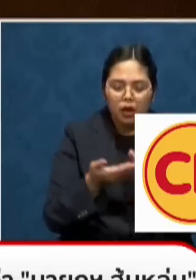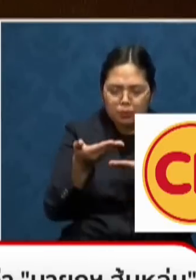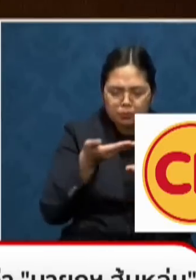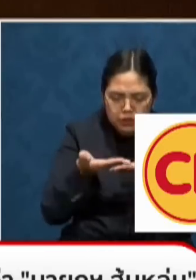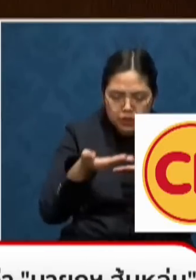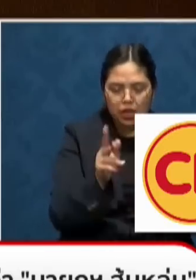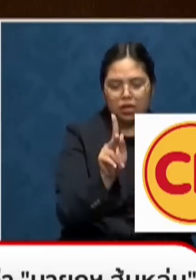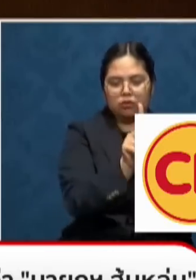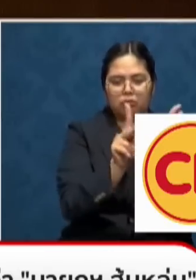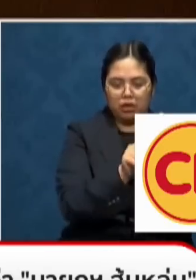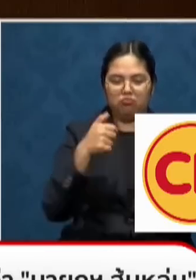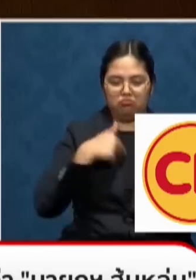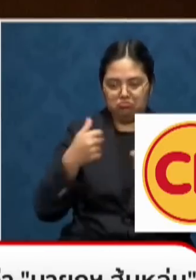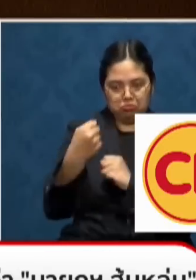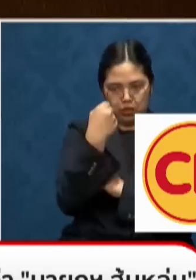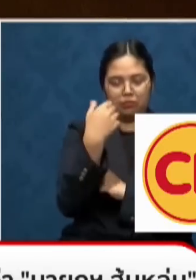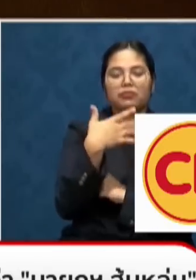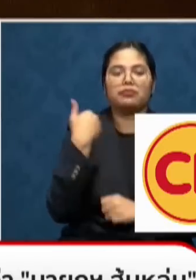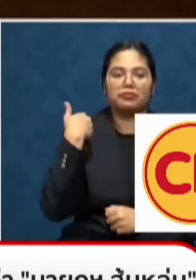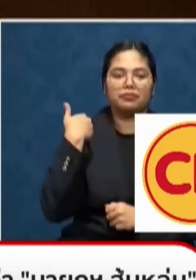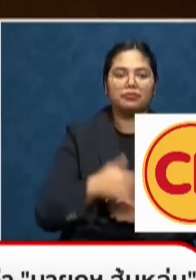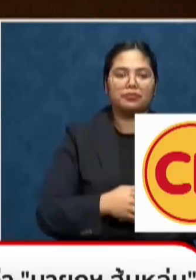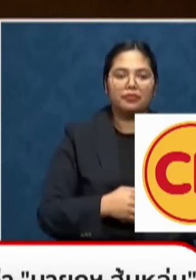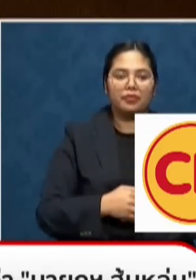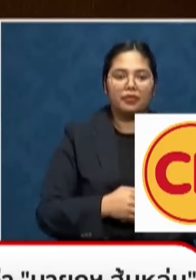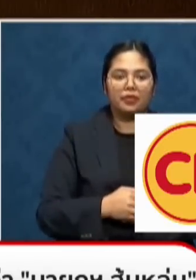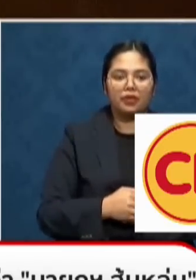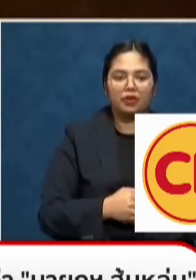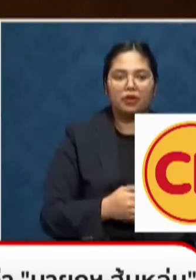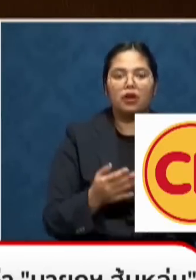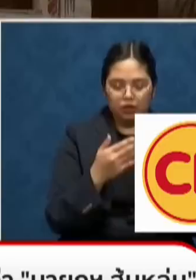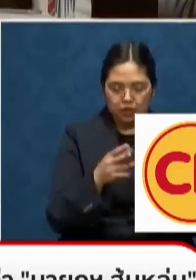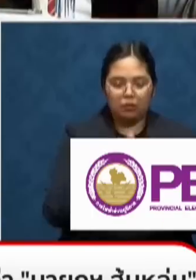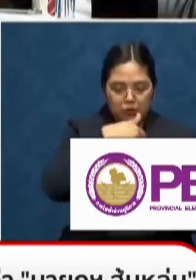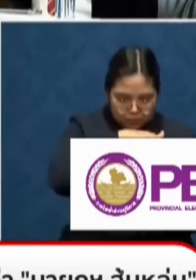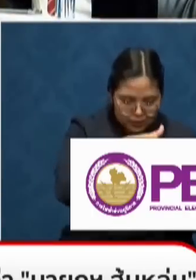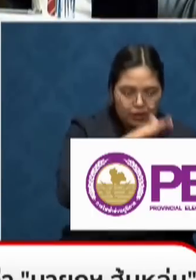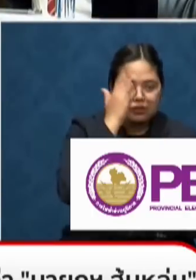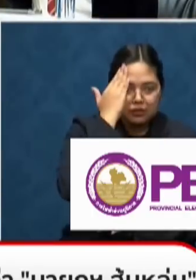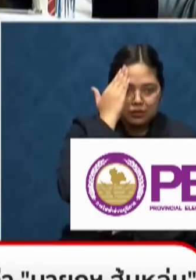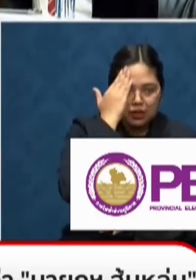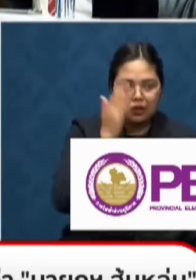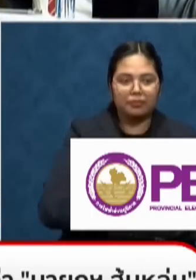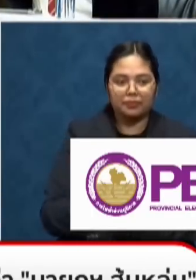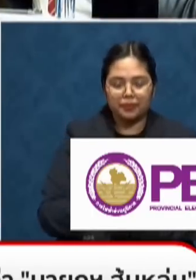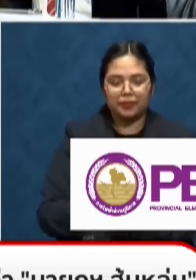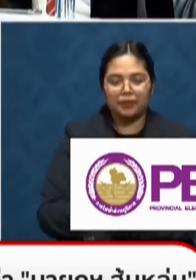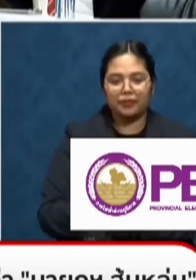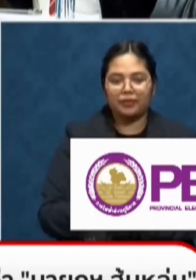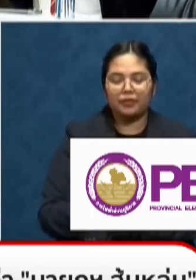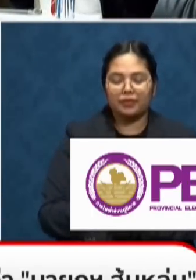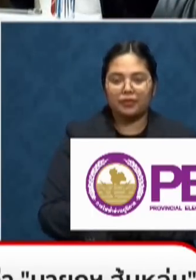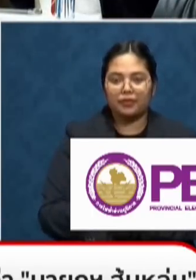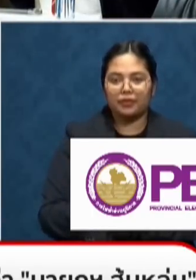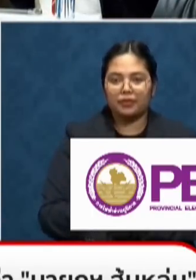นี่แหละค่ะคุณผู้ชมก็อย่างที่ได้ฟังกันคือทางด้านของสสวิโรจน์เนี่ยนะฮะบ